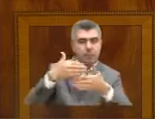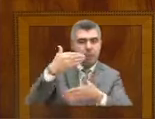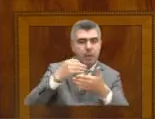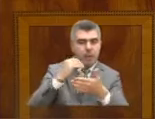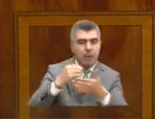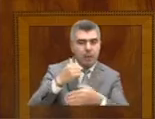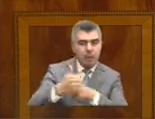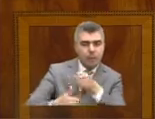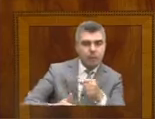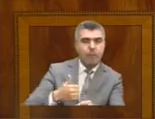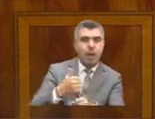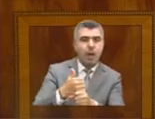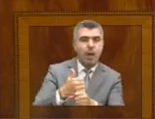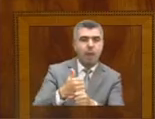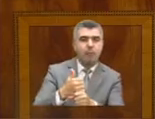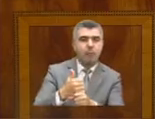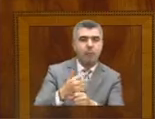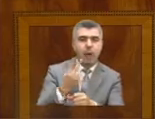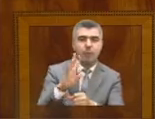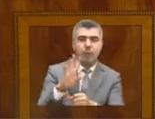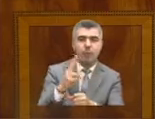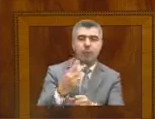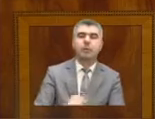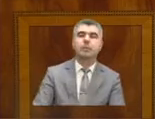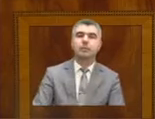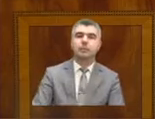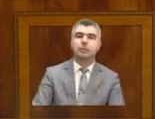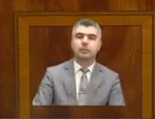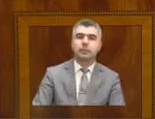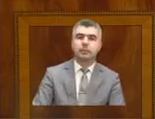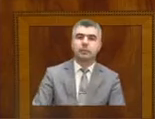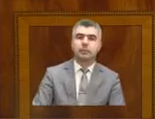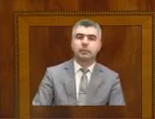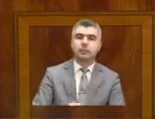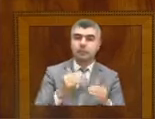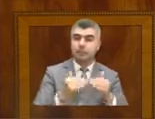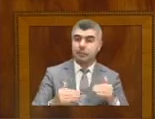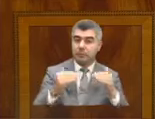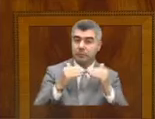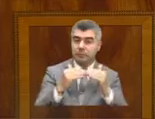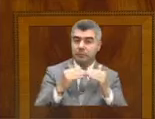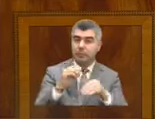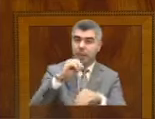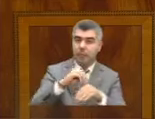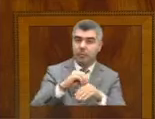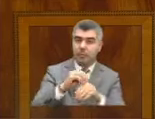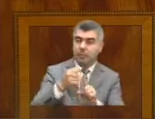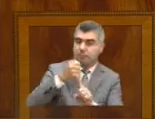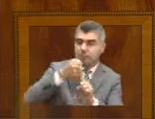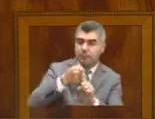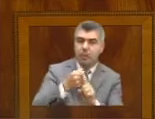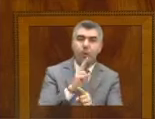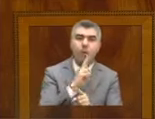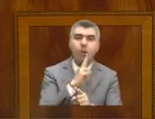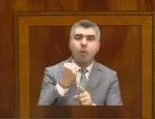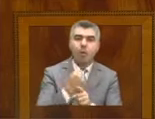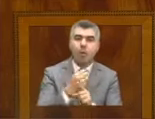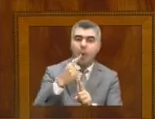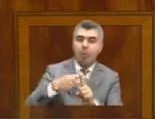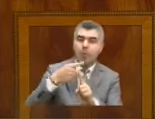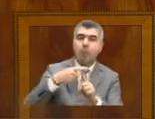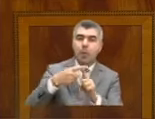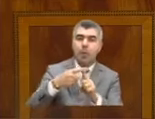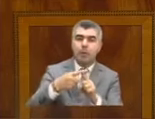خلال السنة المقبلة. وموازاة مع ذلك، ستواصل الحكومة تعزيز الرأسمال البشري